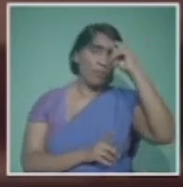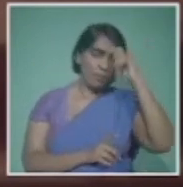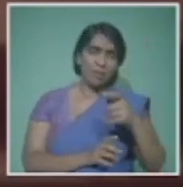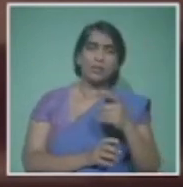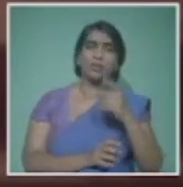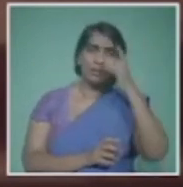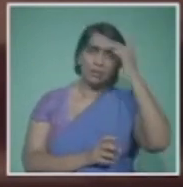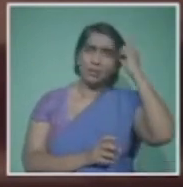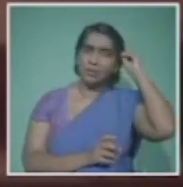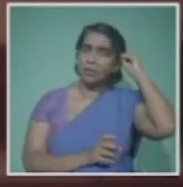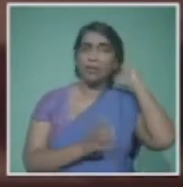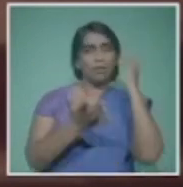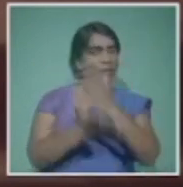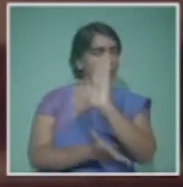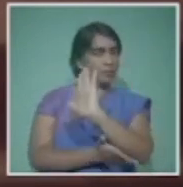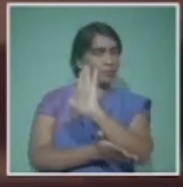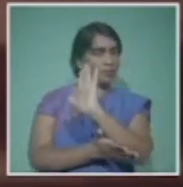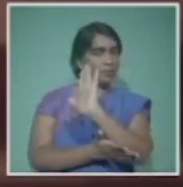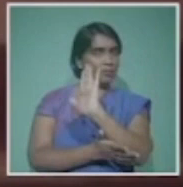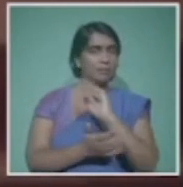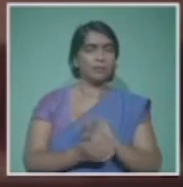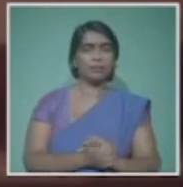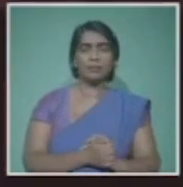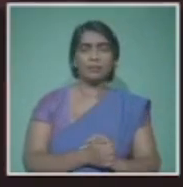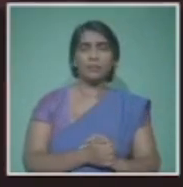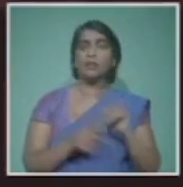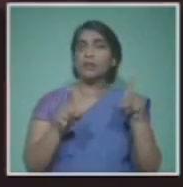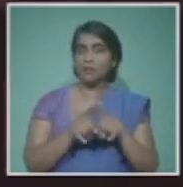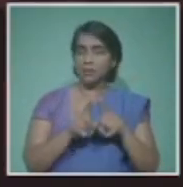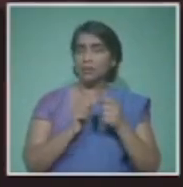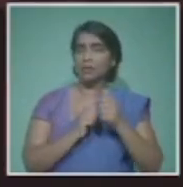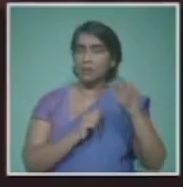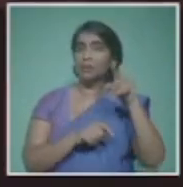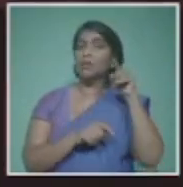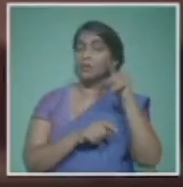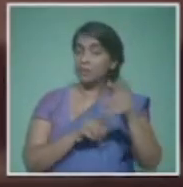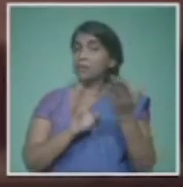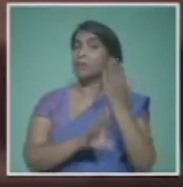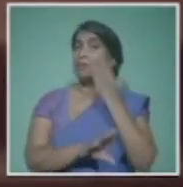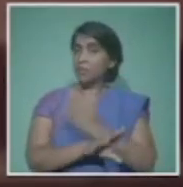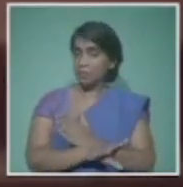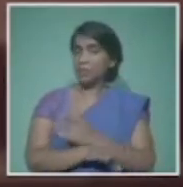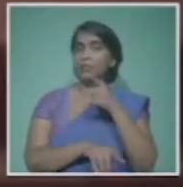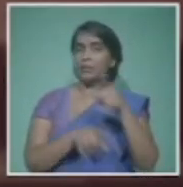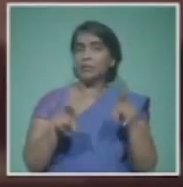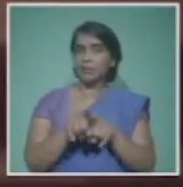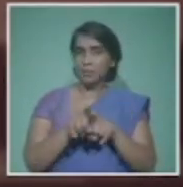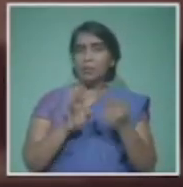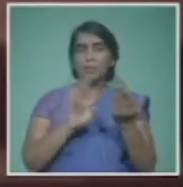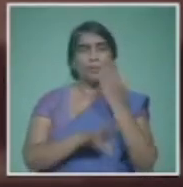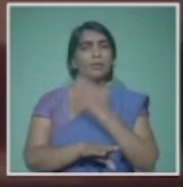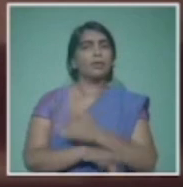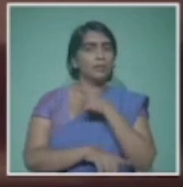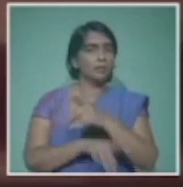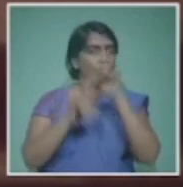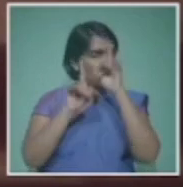කියගෙන මට ඩිස්ටර්බ් කරන්න එපා කියන්න. කරුණා කරලා. එහෙම කරා ඔබතුමා මීට පෙර අවස්ථාවකවත් මීට පෙර